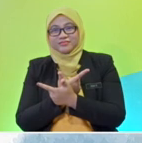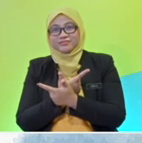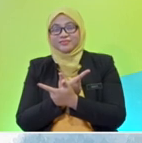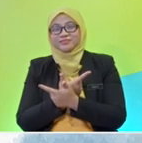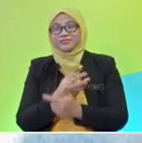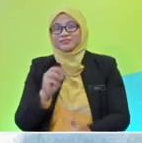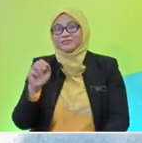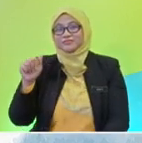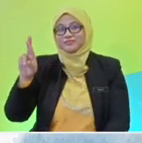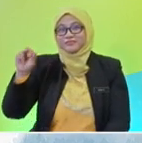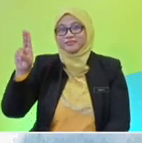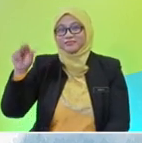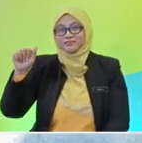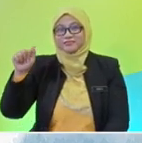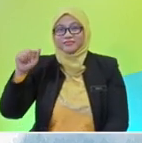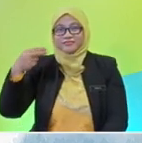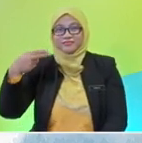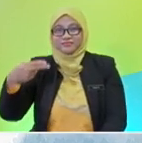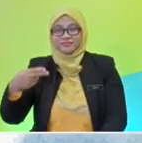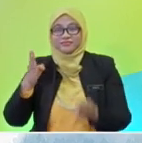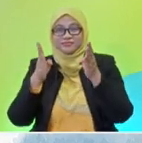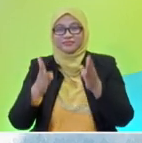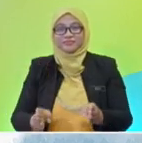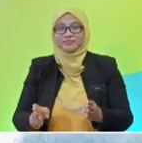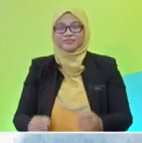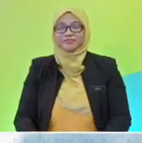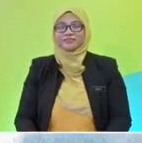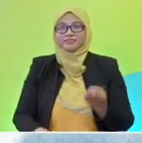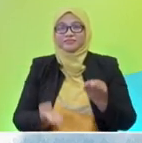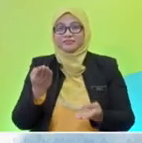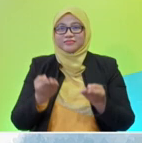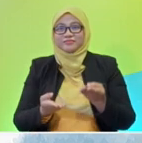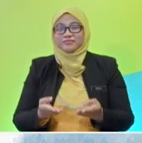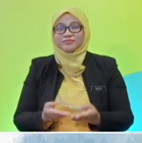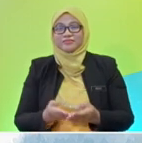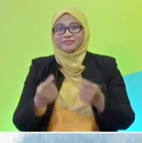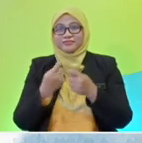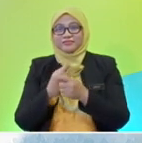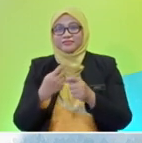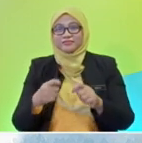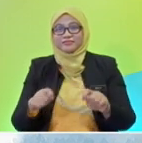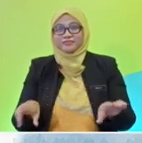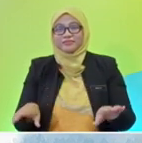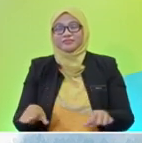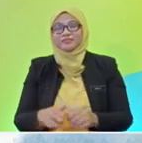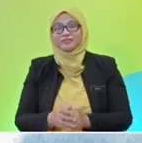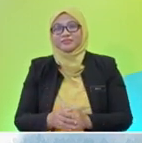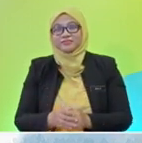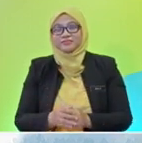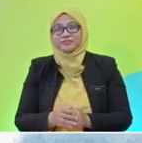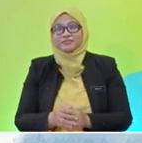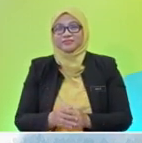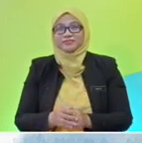Tebus maruah bangsa sebabnya tadi dia dah terluka. Ya. Yeah. Dia mungkin telah dijajah melalui satu sejarah yang melukakan.